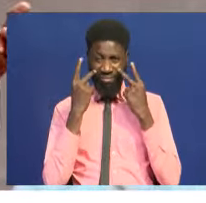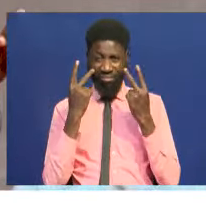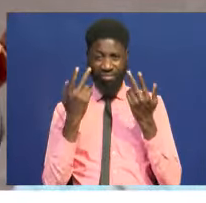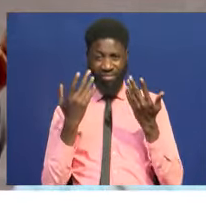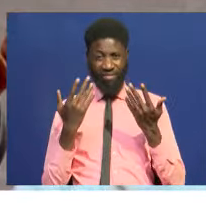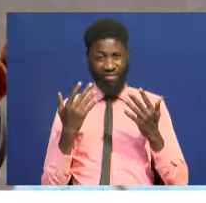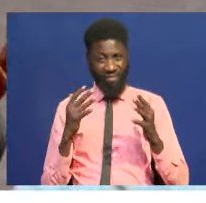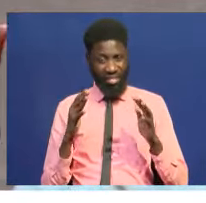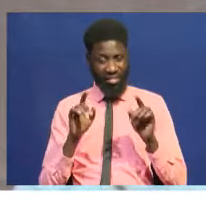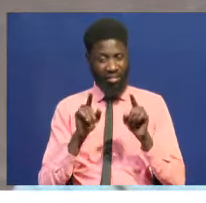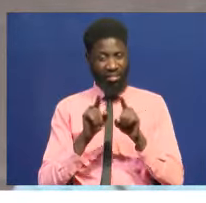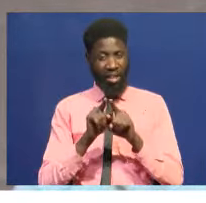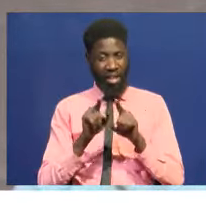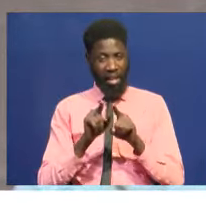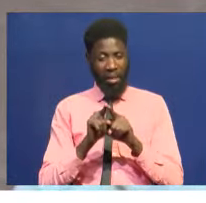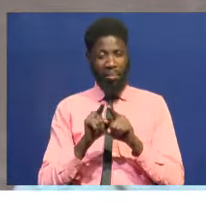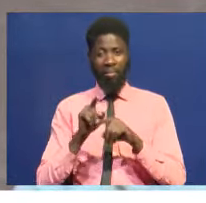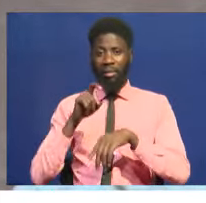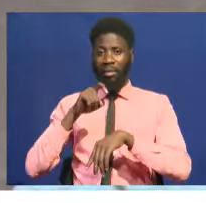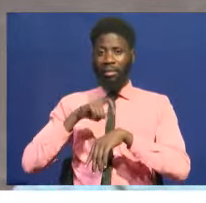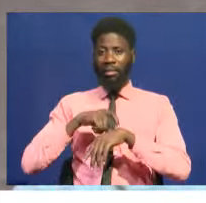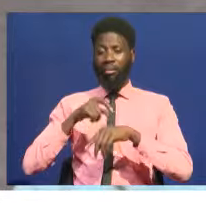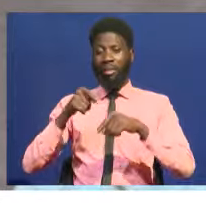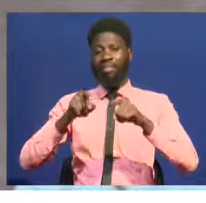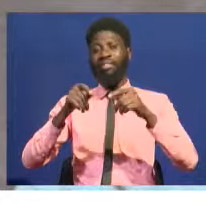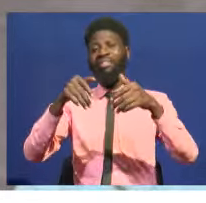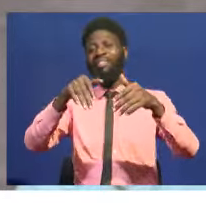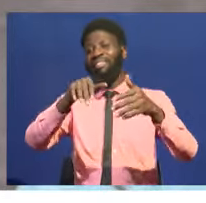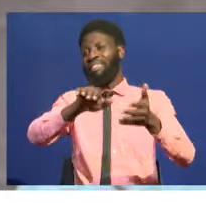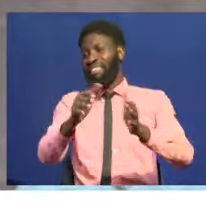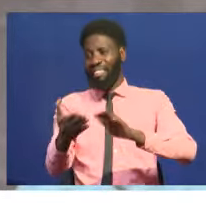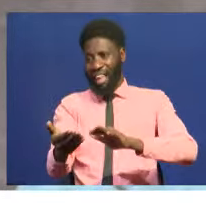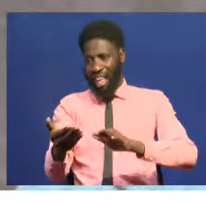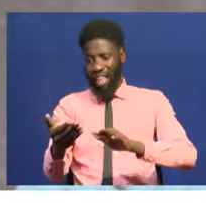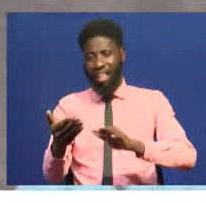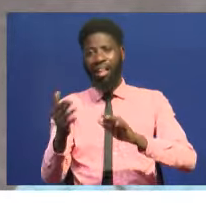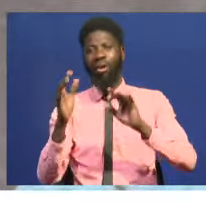katika kifo yake, dunia mzima